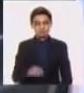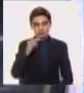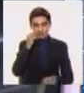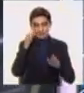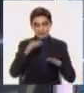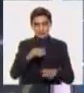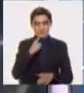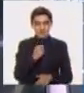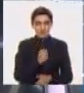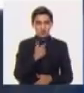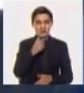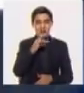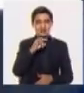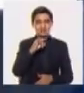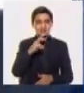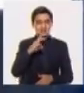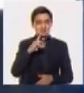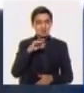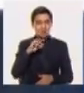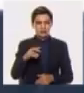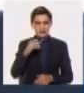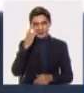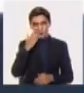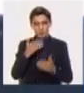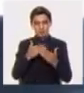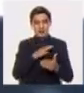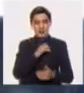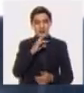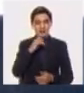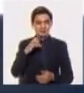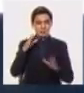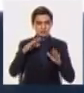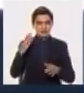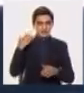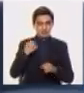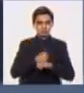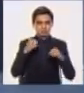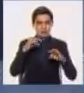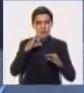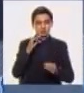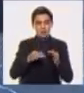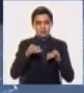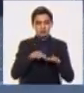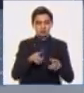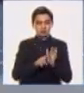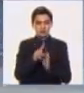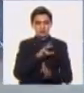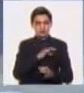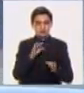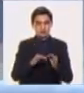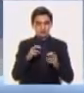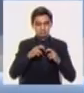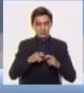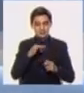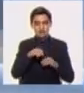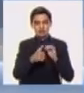Шымкенттегі әскери гарнизон сотында былтыр жазда бүкіл елді дүр сілкіндірген арыстағы жарылысқа қатысты сот ісін қарау басталды. Бұл істе